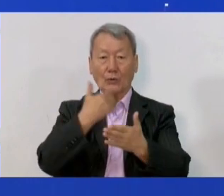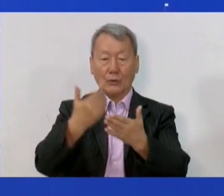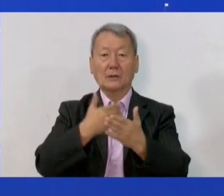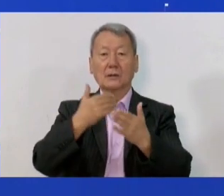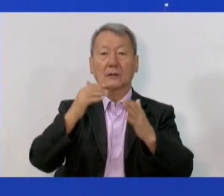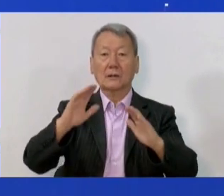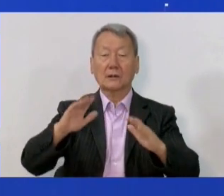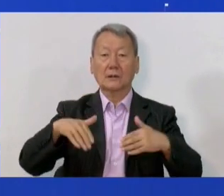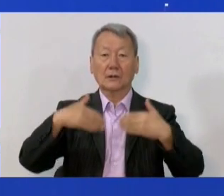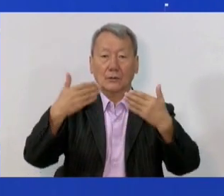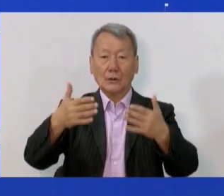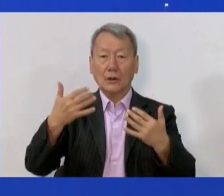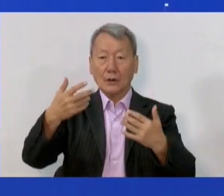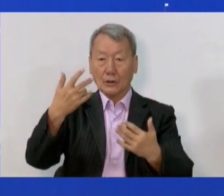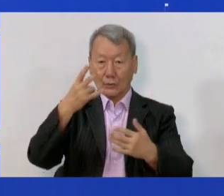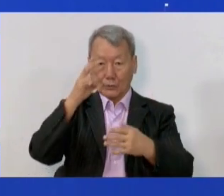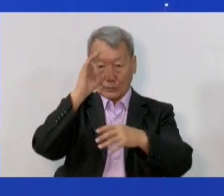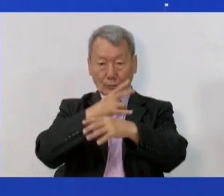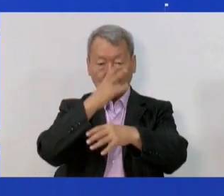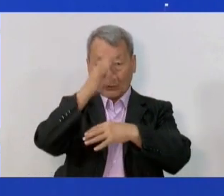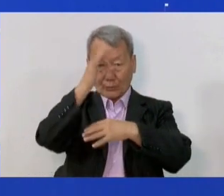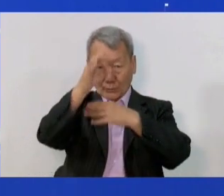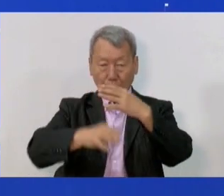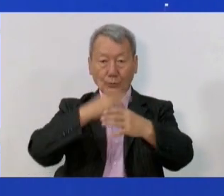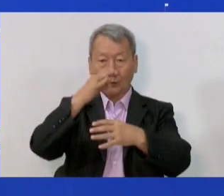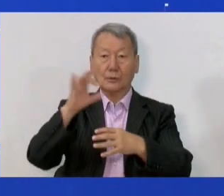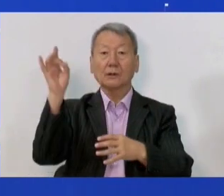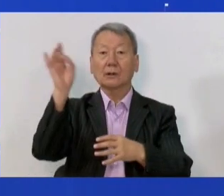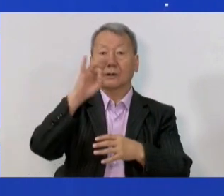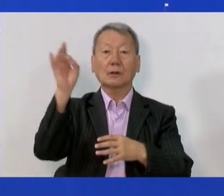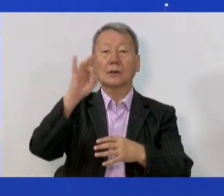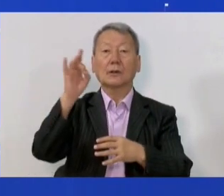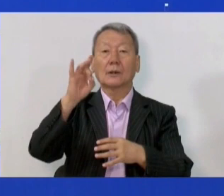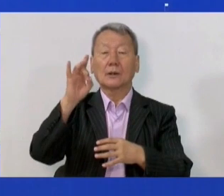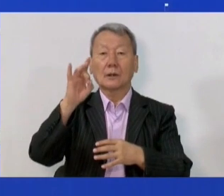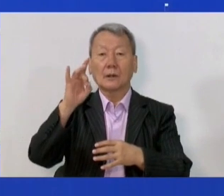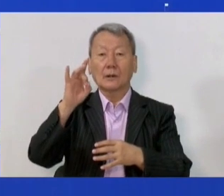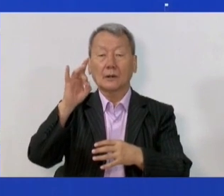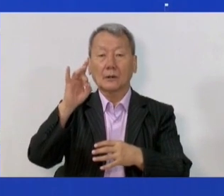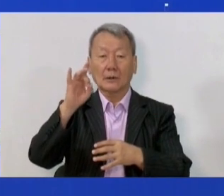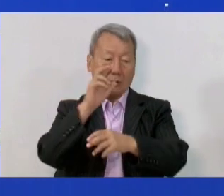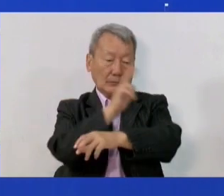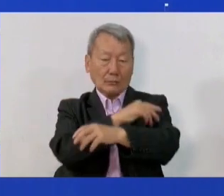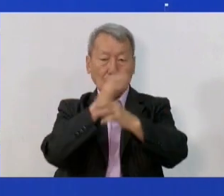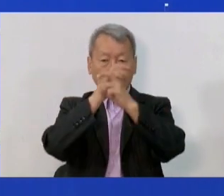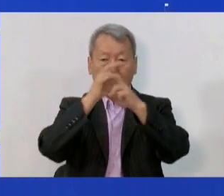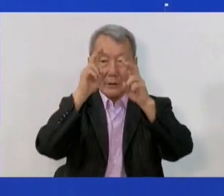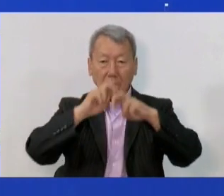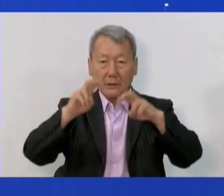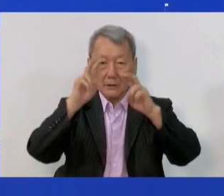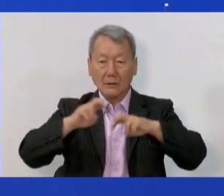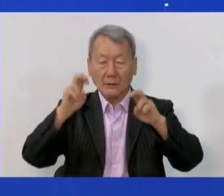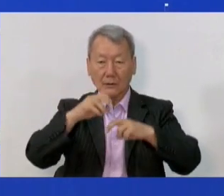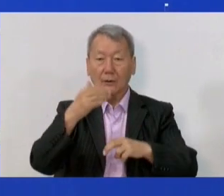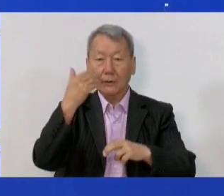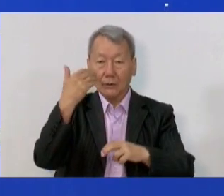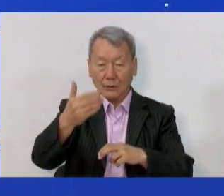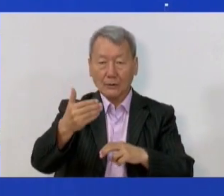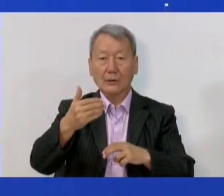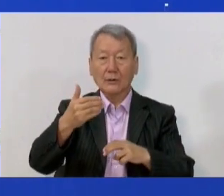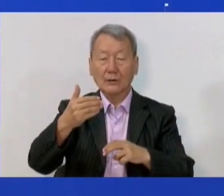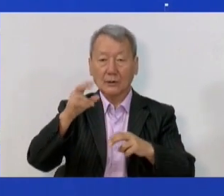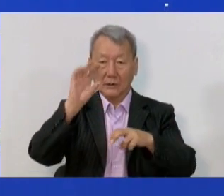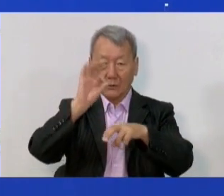24 сааттын ічінде республика бойынша лабораториялық жана клиникалық эпидемиологиялық